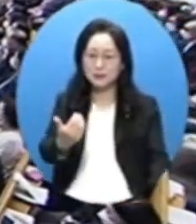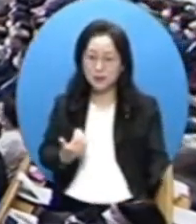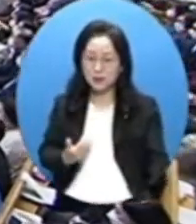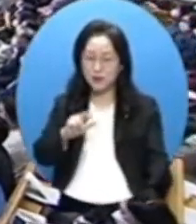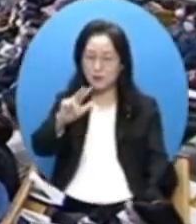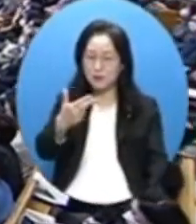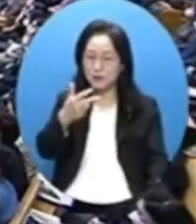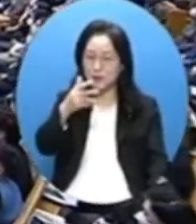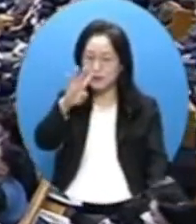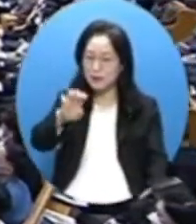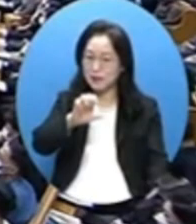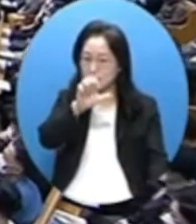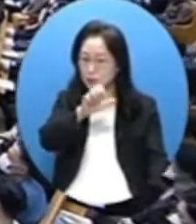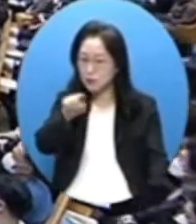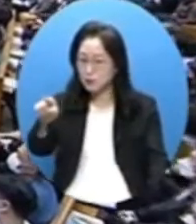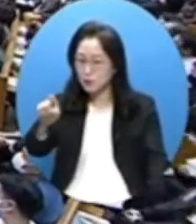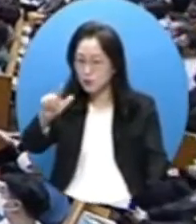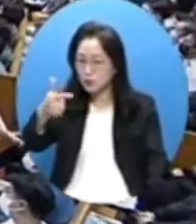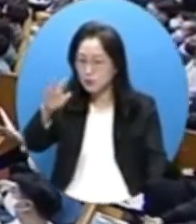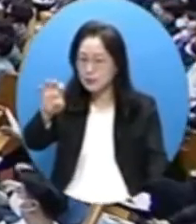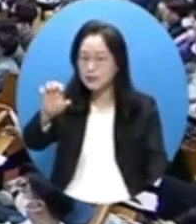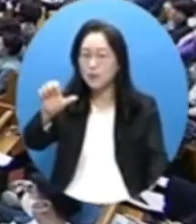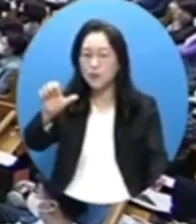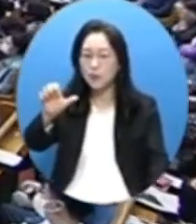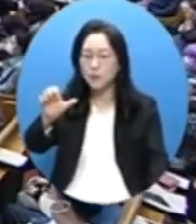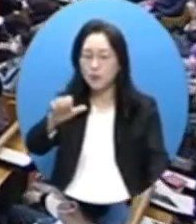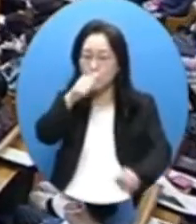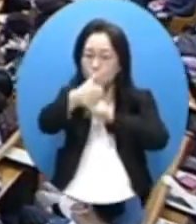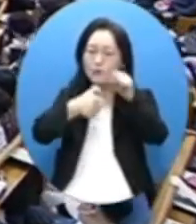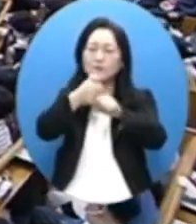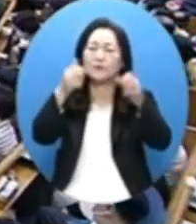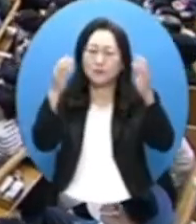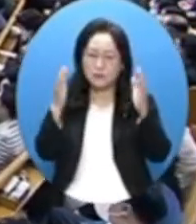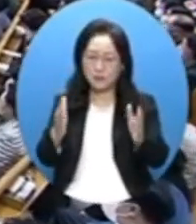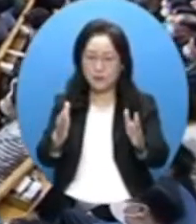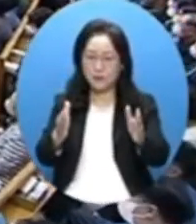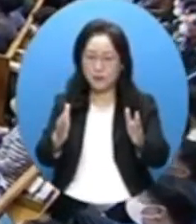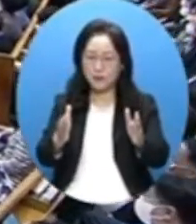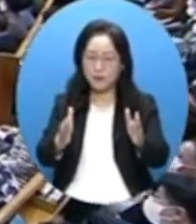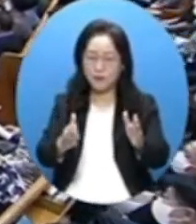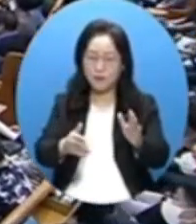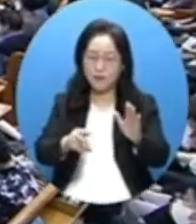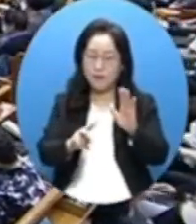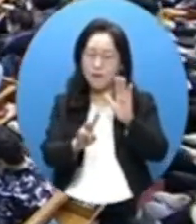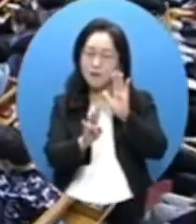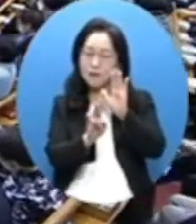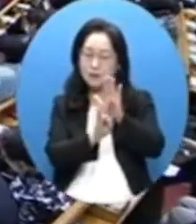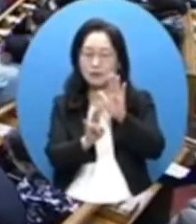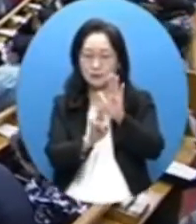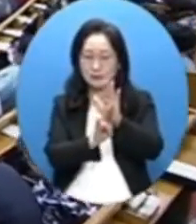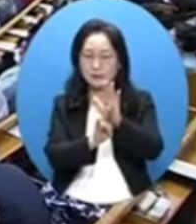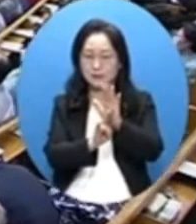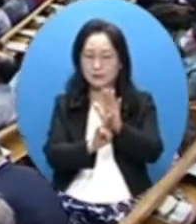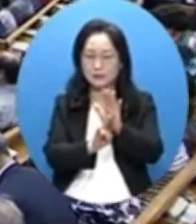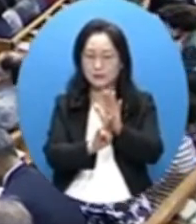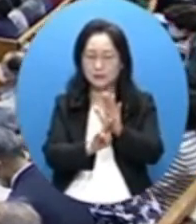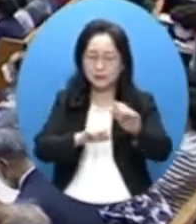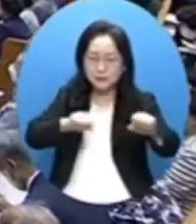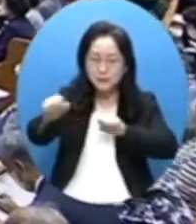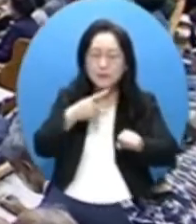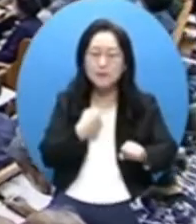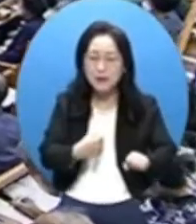745년부터 695년까지 50년 동안 귀한 선자로 사역했던 이사야 선자가